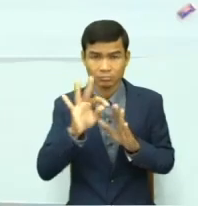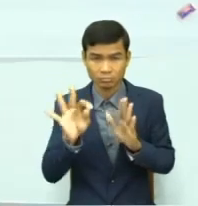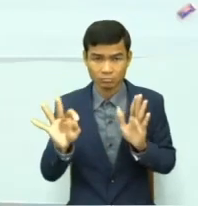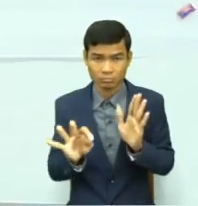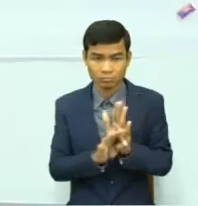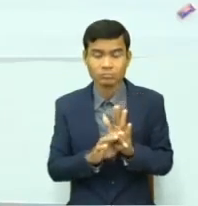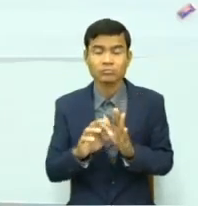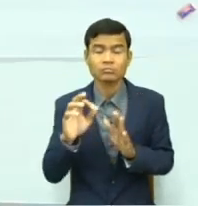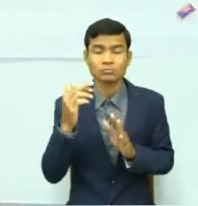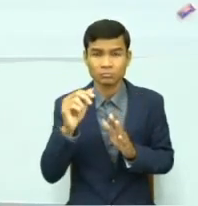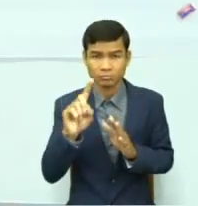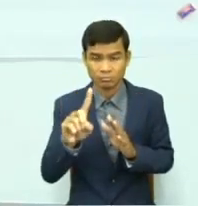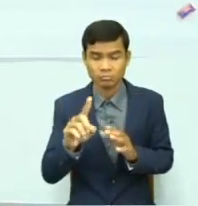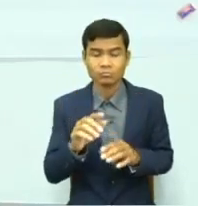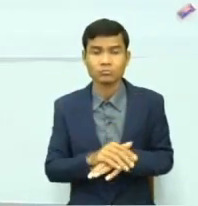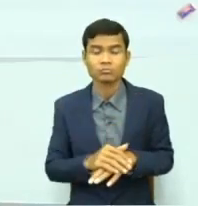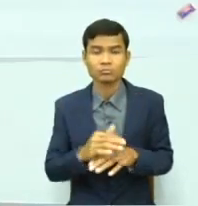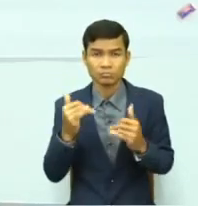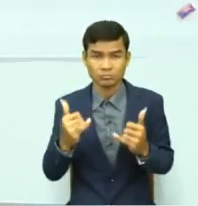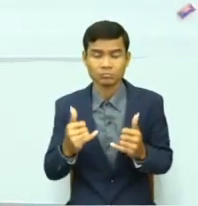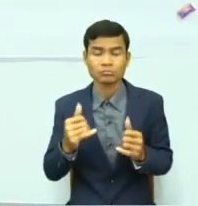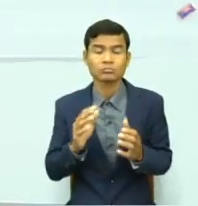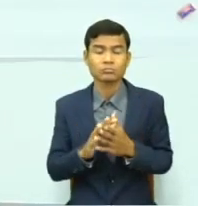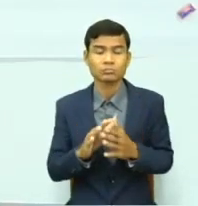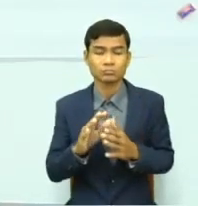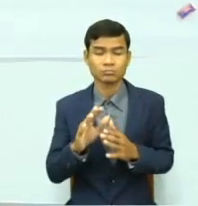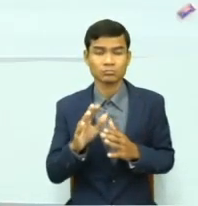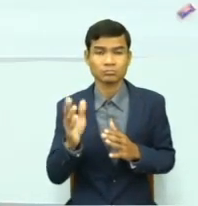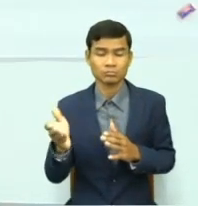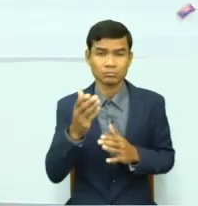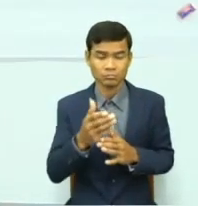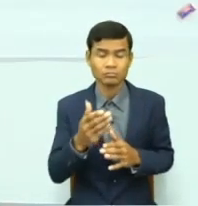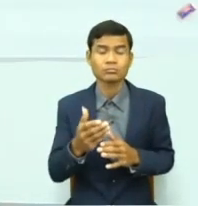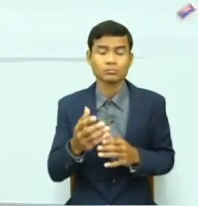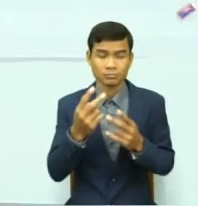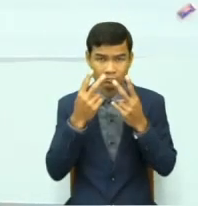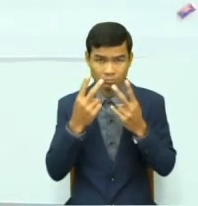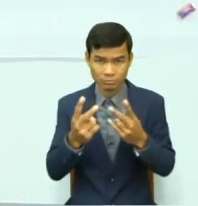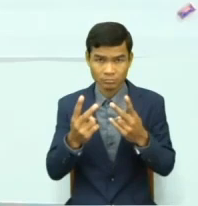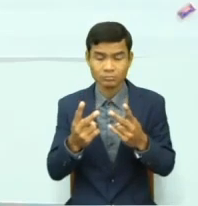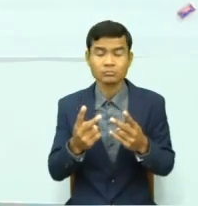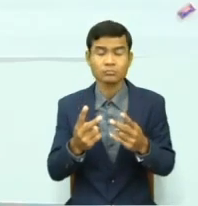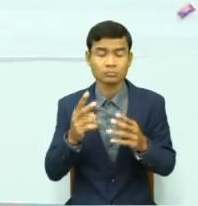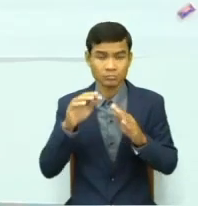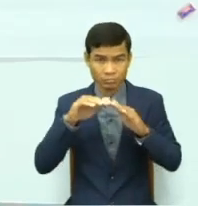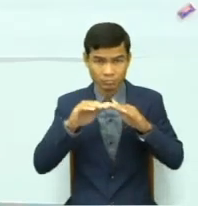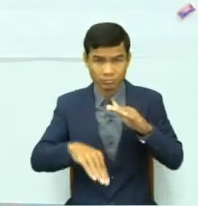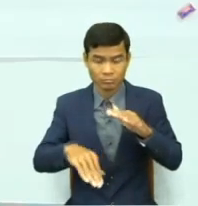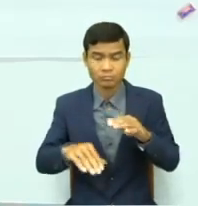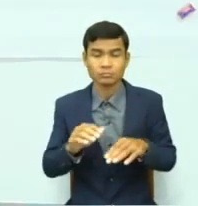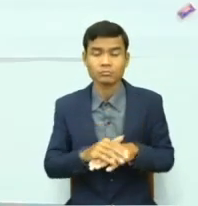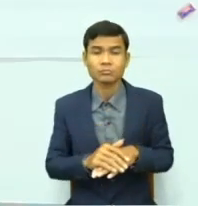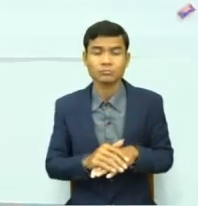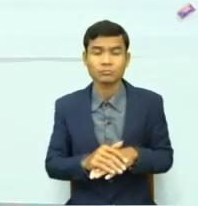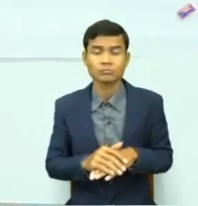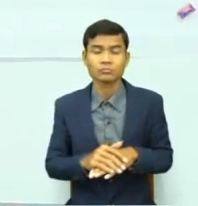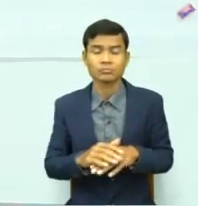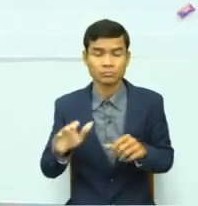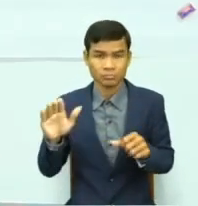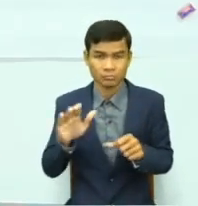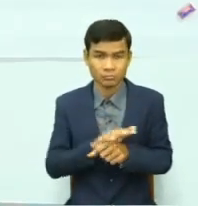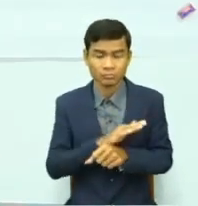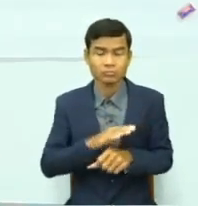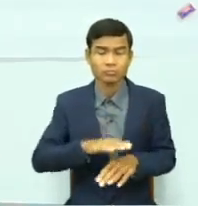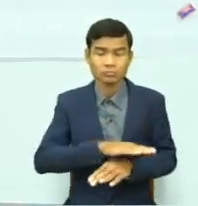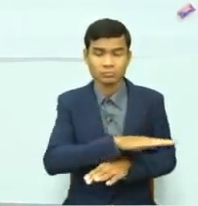tha cha ruột tha là con á lấy con mới mình to máu nông vẹt thì mùi càng cao và to tiệt cha lại ní bánh tây